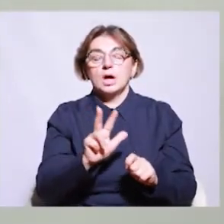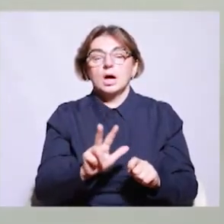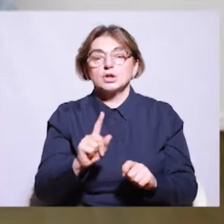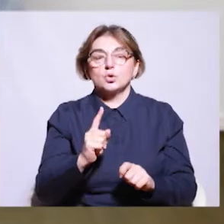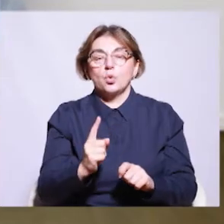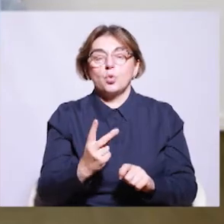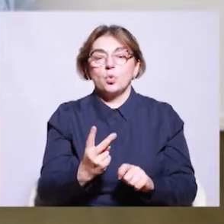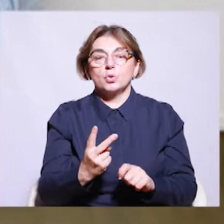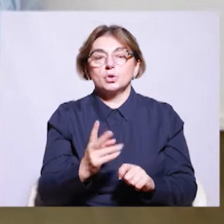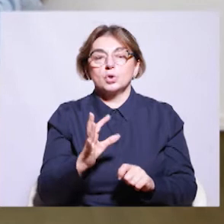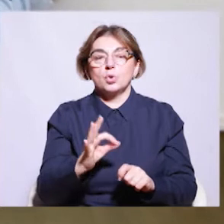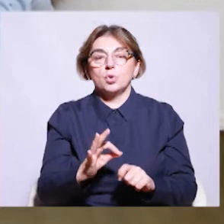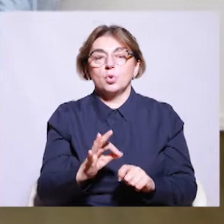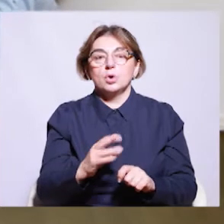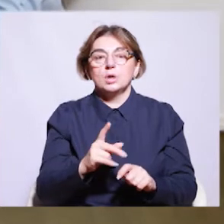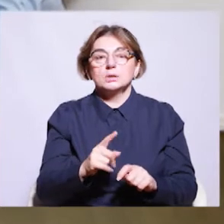წყალი და